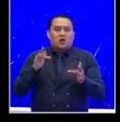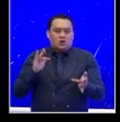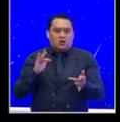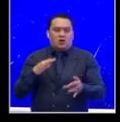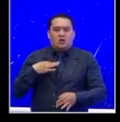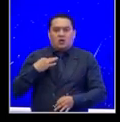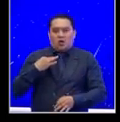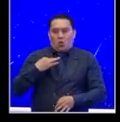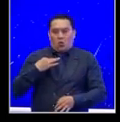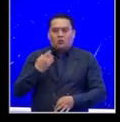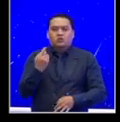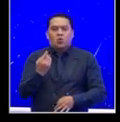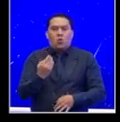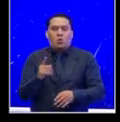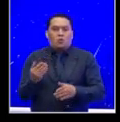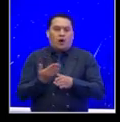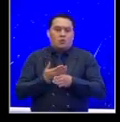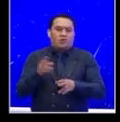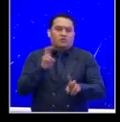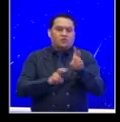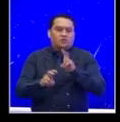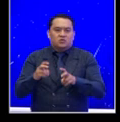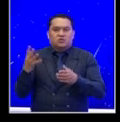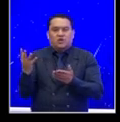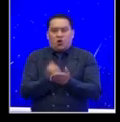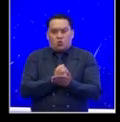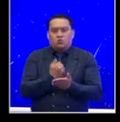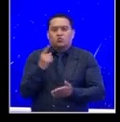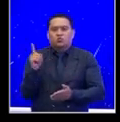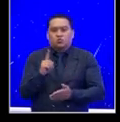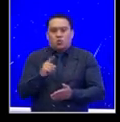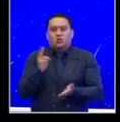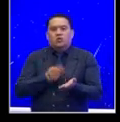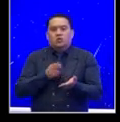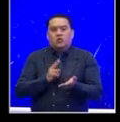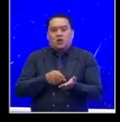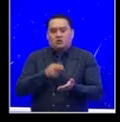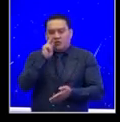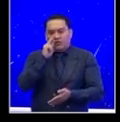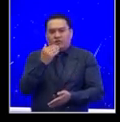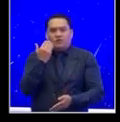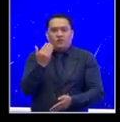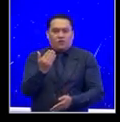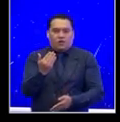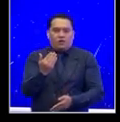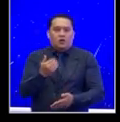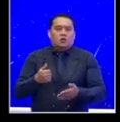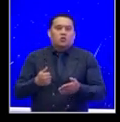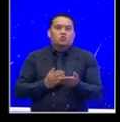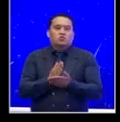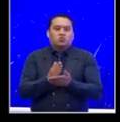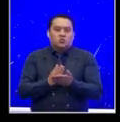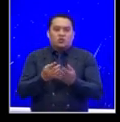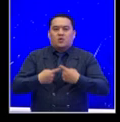сетях. По иронии, этот ролик и помог вычислить нарушителей. Является неопровержимым доказательством их вины. В